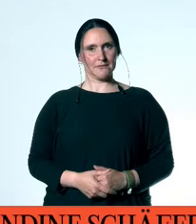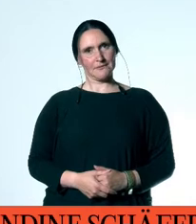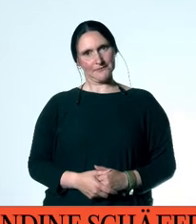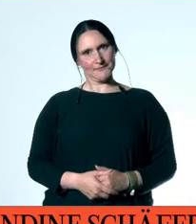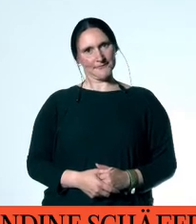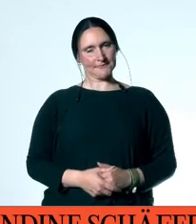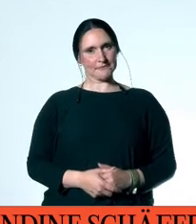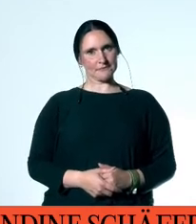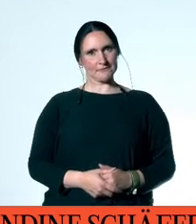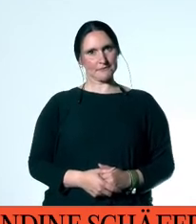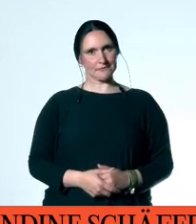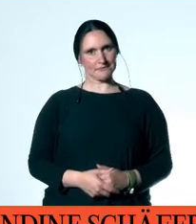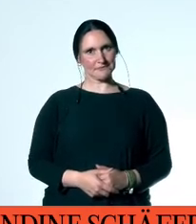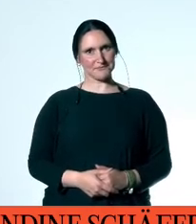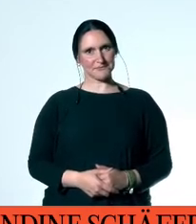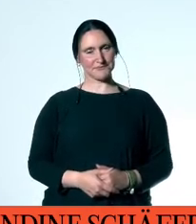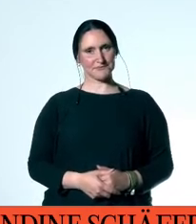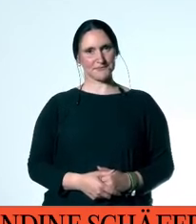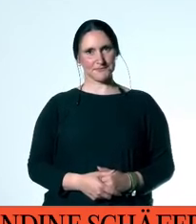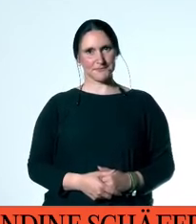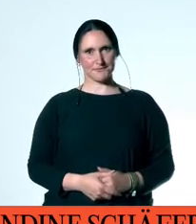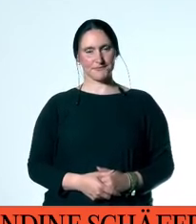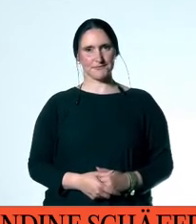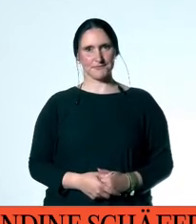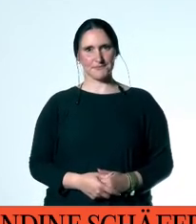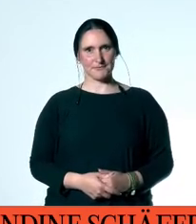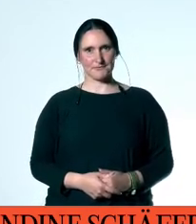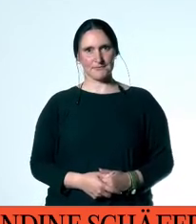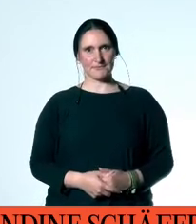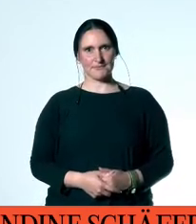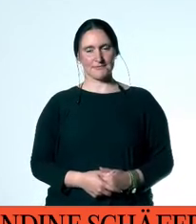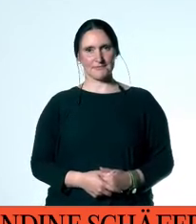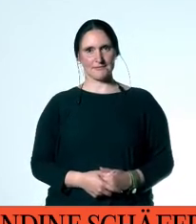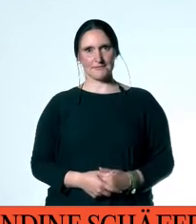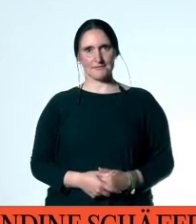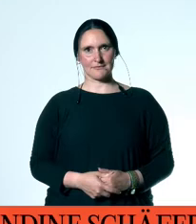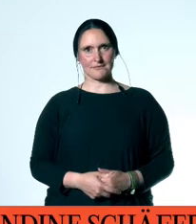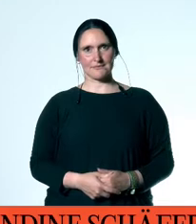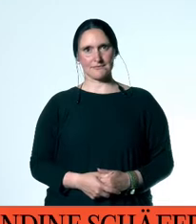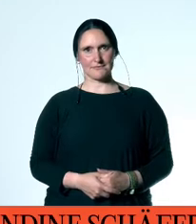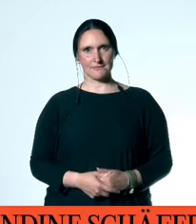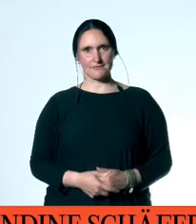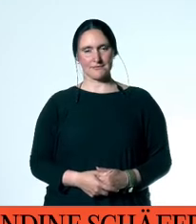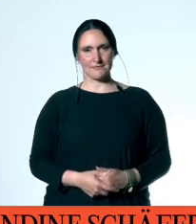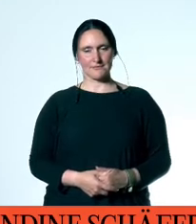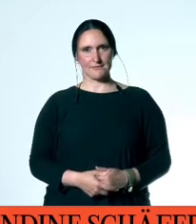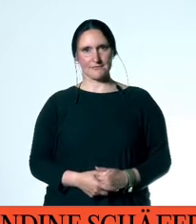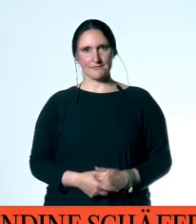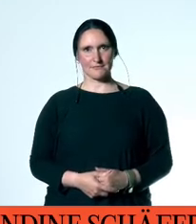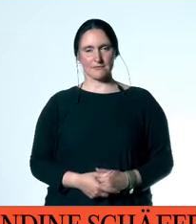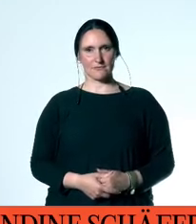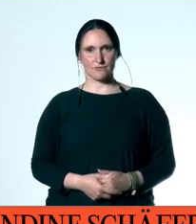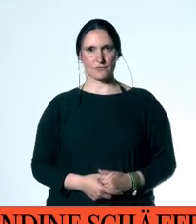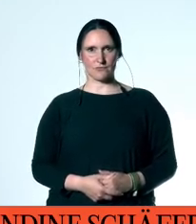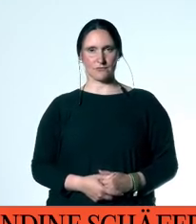von Musikern, Musikerinnen und anderen. Marea siempre está tratando de